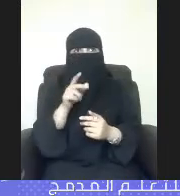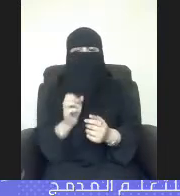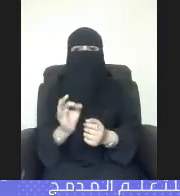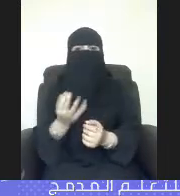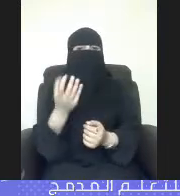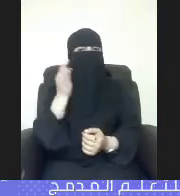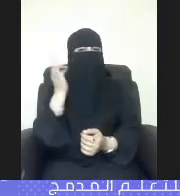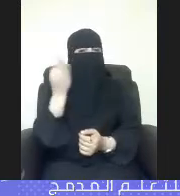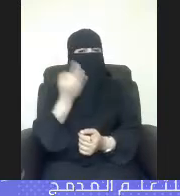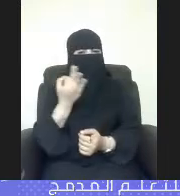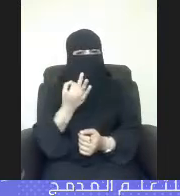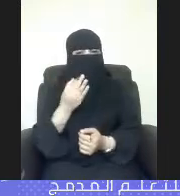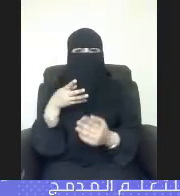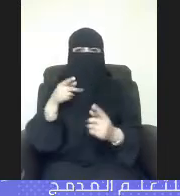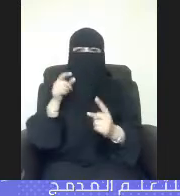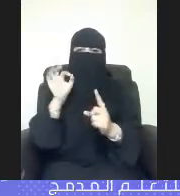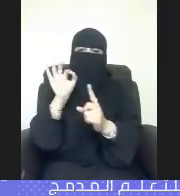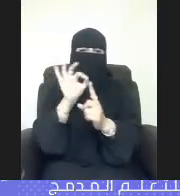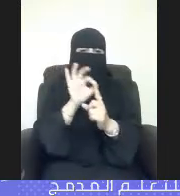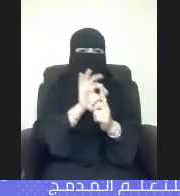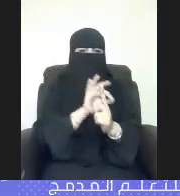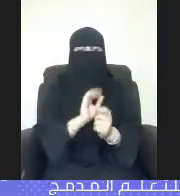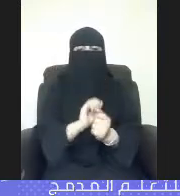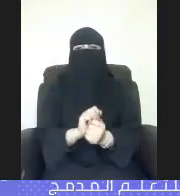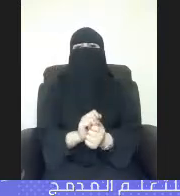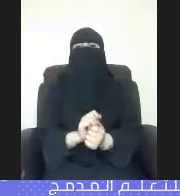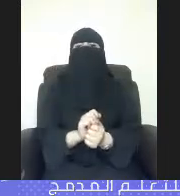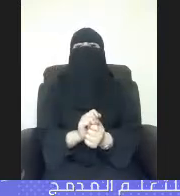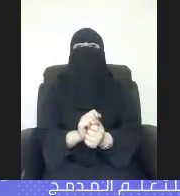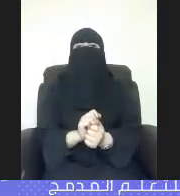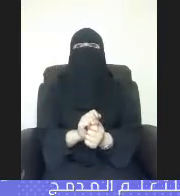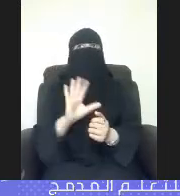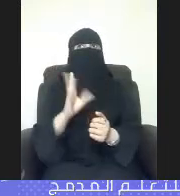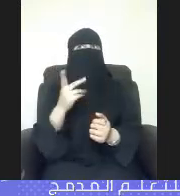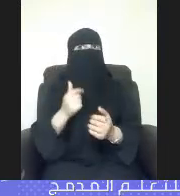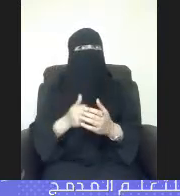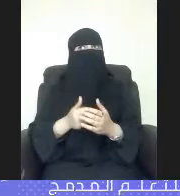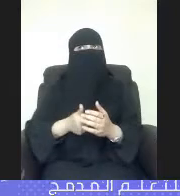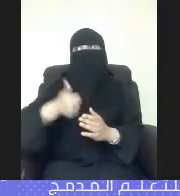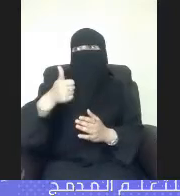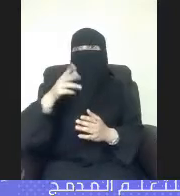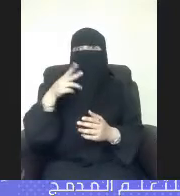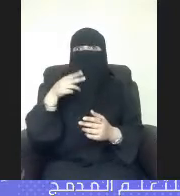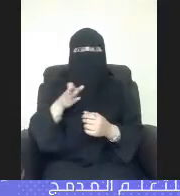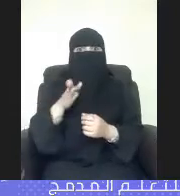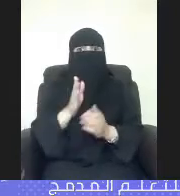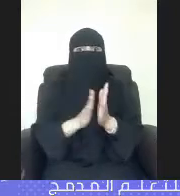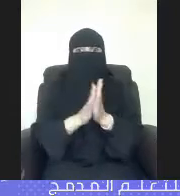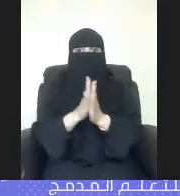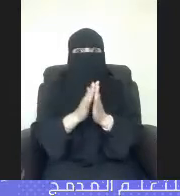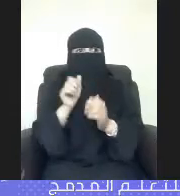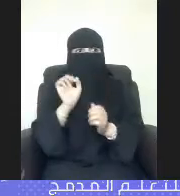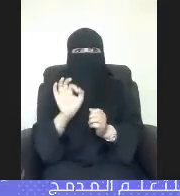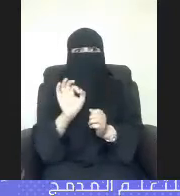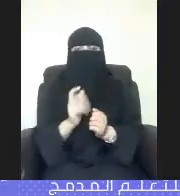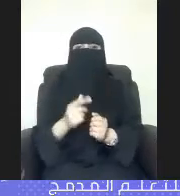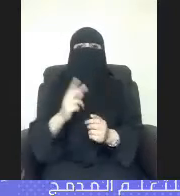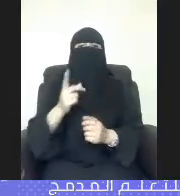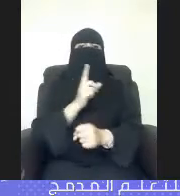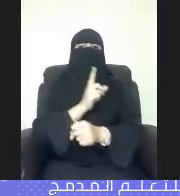هذا المجال، بالإضافة إلى التحديات التي قد تواجه المعلمة أو عضو هيئة التدريس